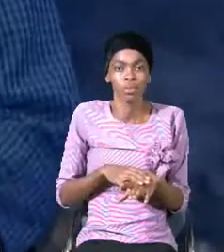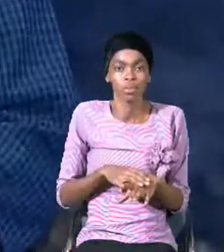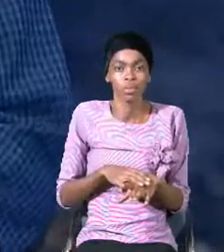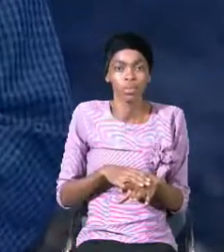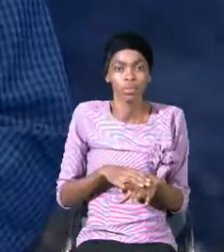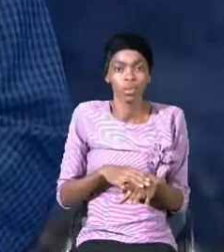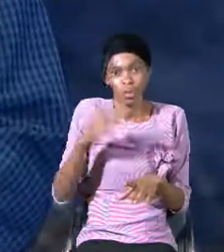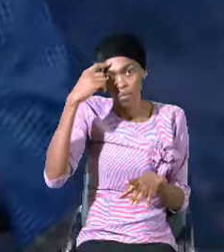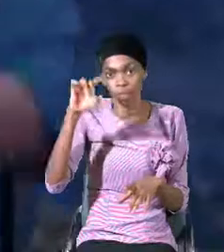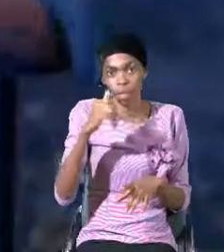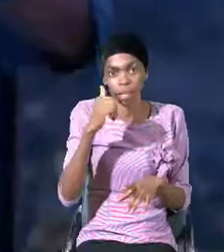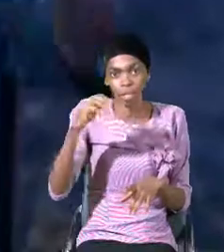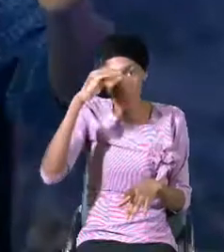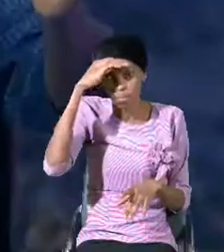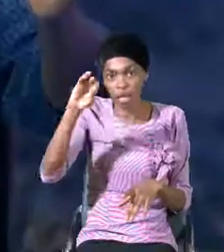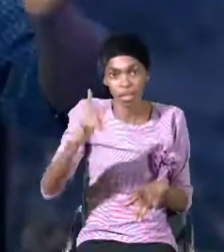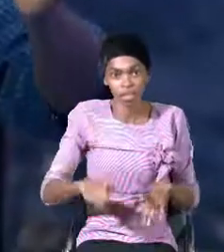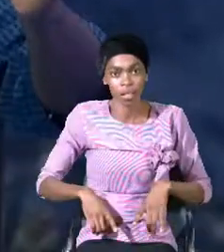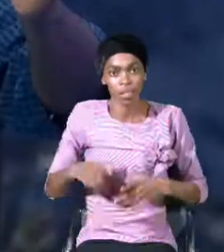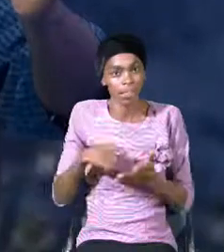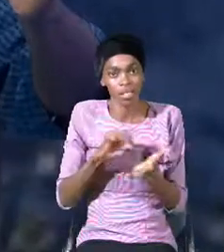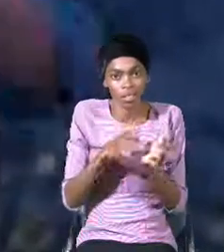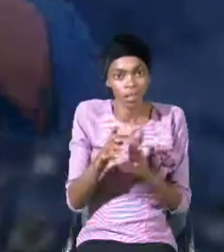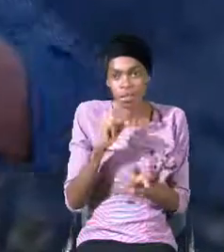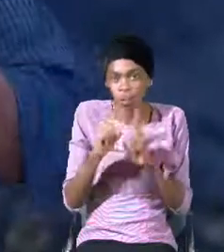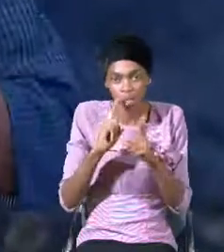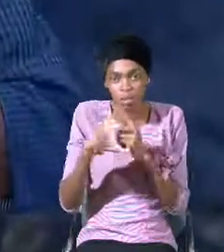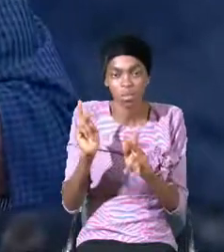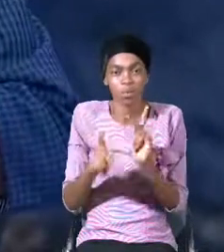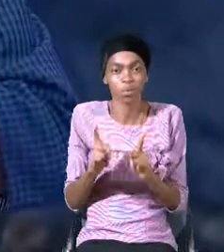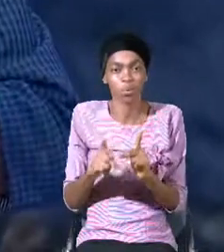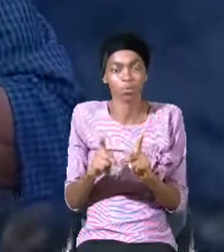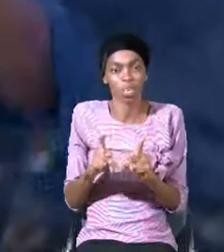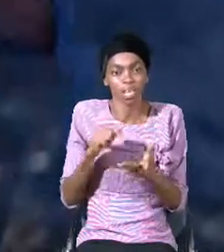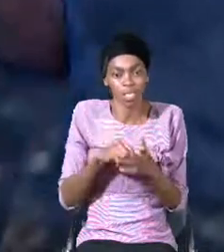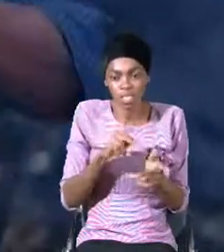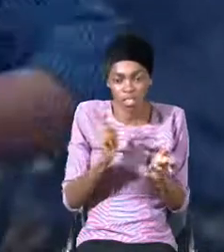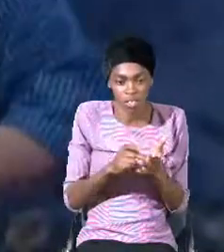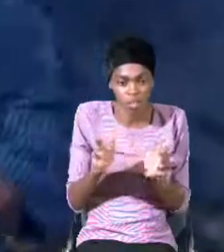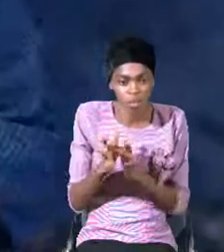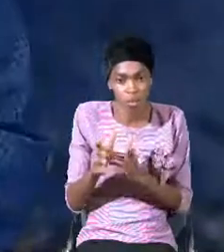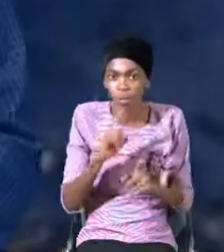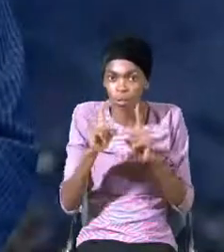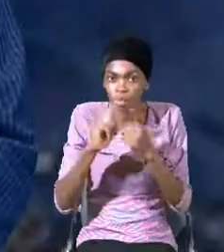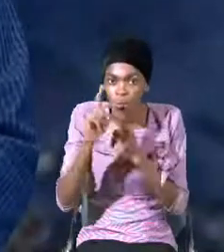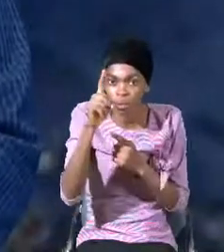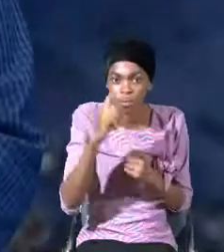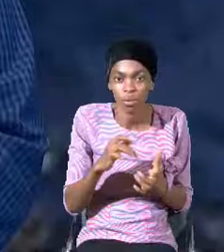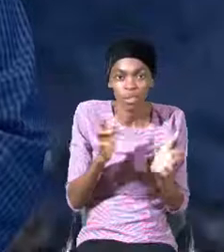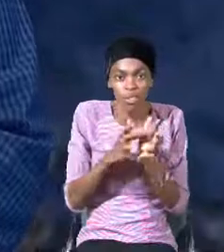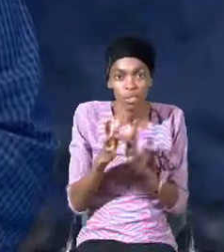Puis il leur dit, c'est Christ, gardez-vous avec soin de toute avarice. Jésus qui parlait à tout le monde et nous parle, il te